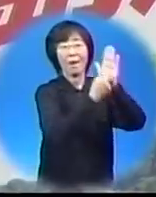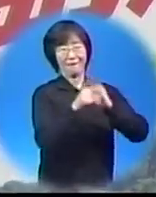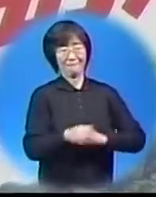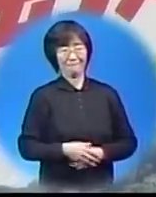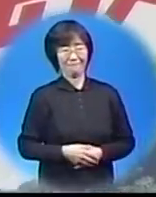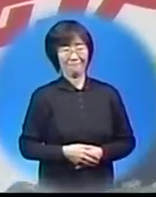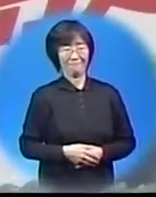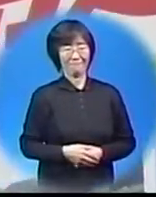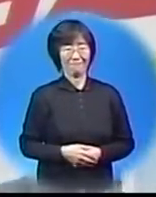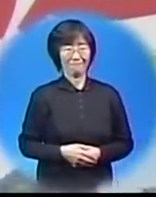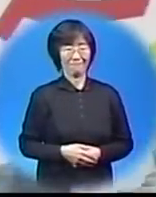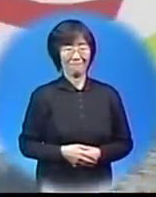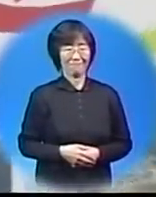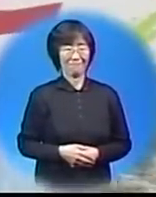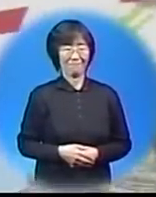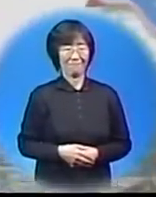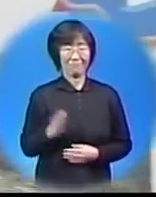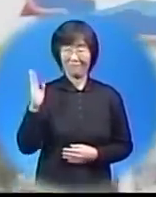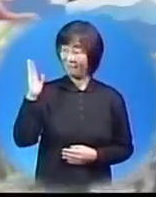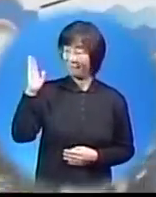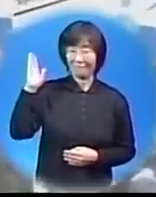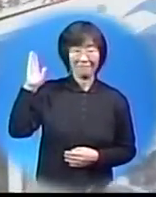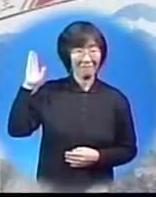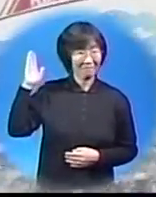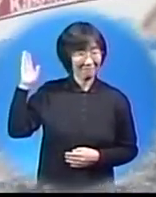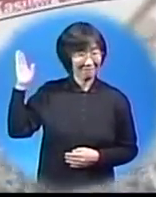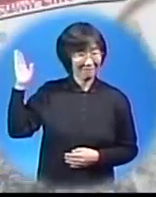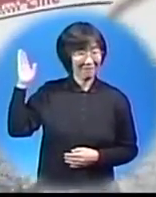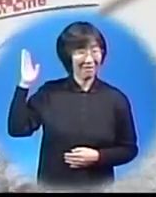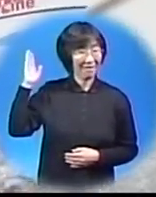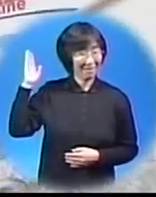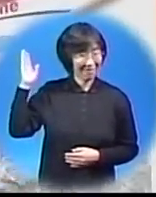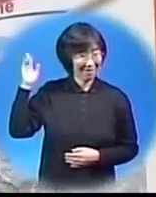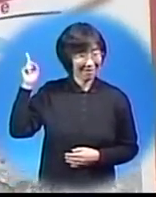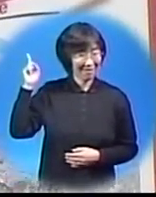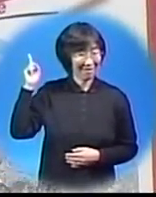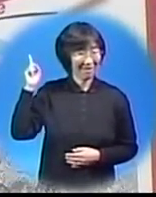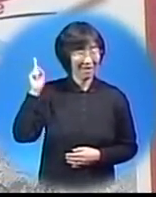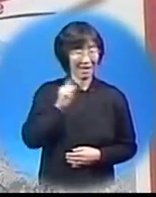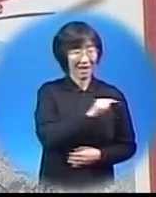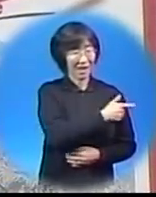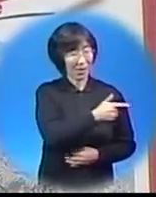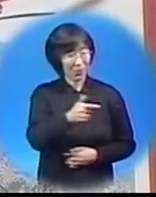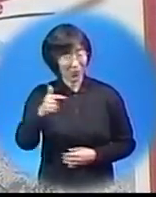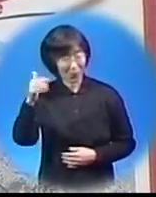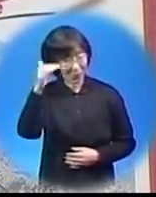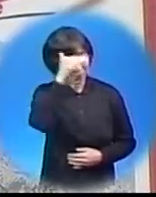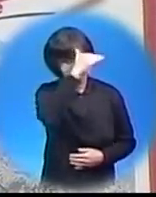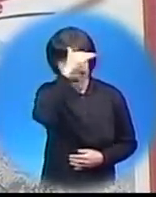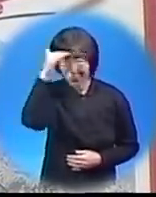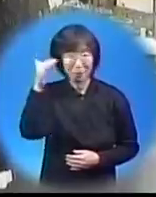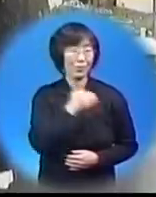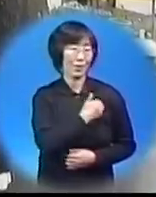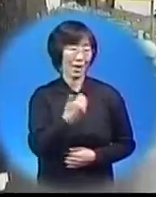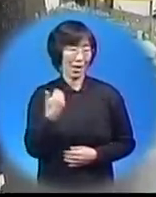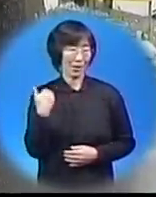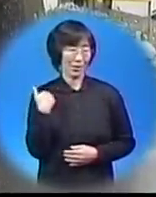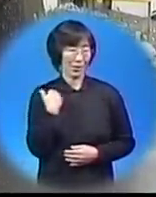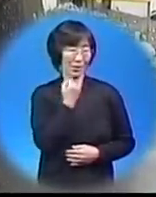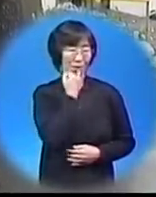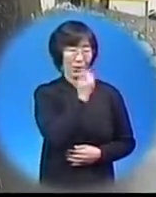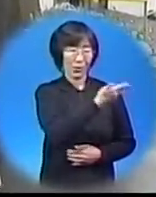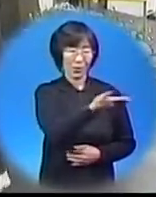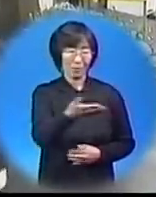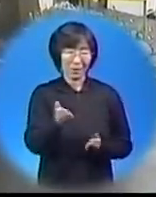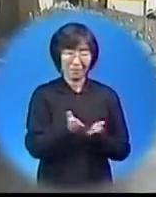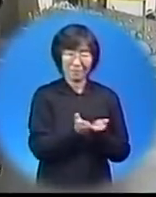ひ乗ってみてください。 どうも島巡りとありますけど、いろんな景色が見れそうですね。 はい、そうですね、海からのまた違った景色が見れると思いますので。 わかりました